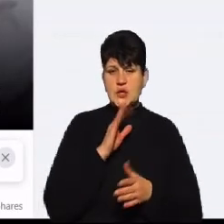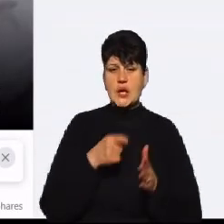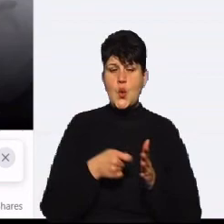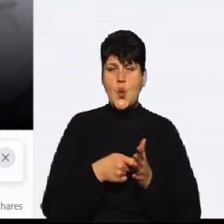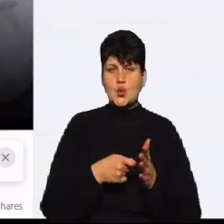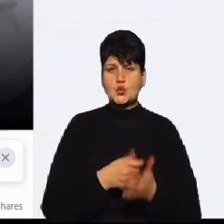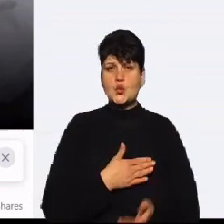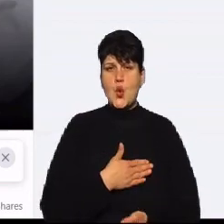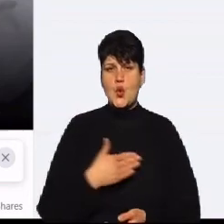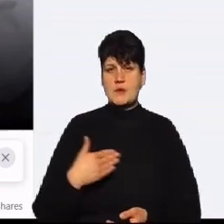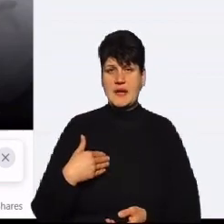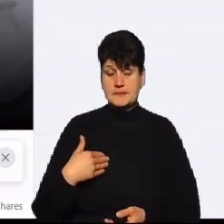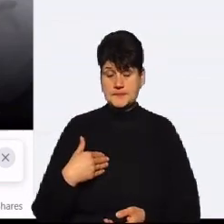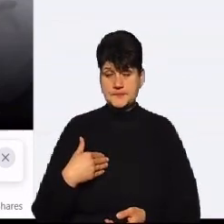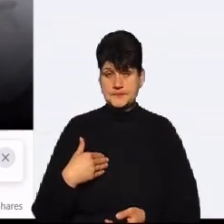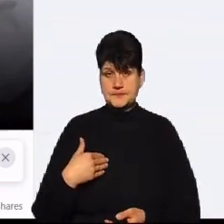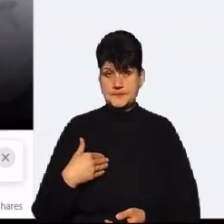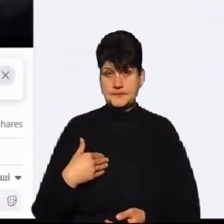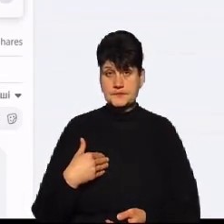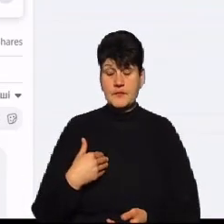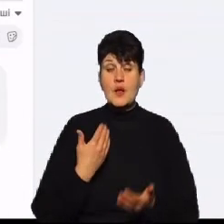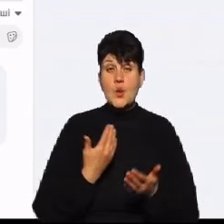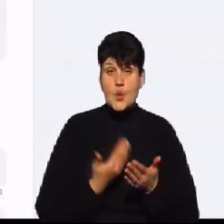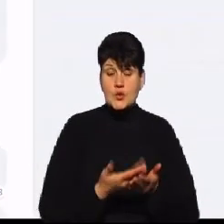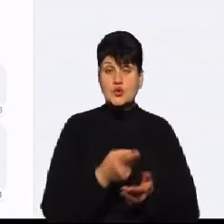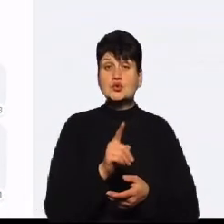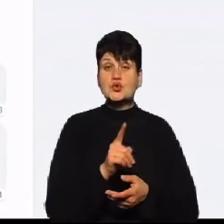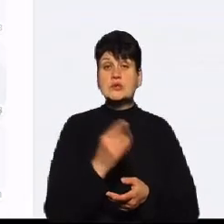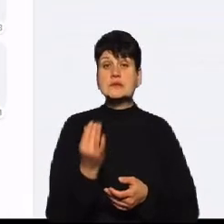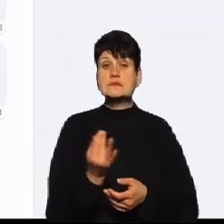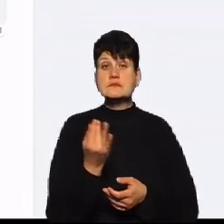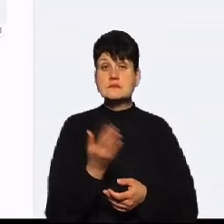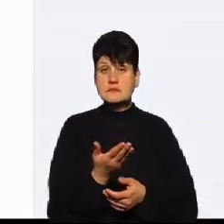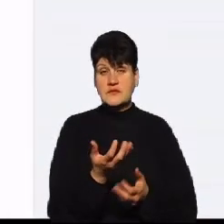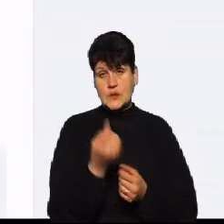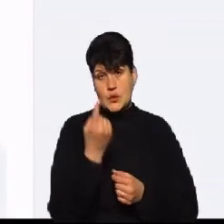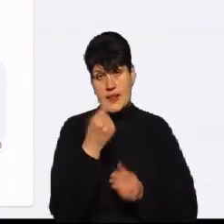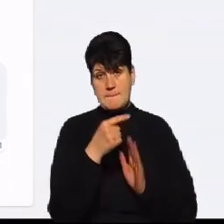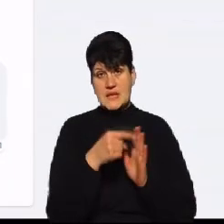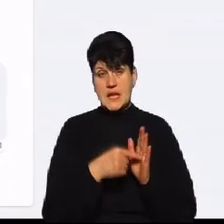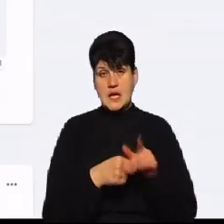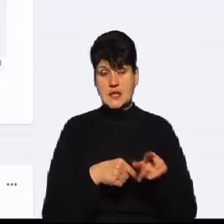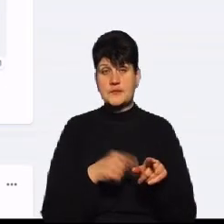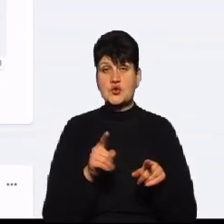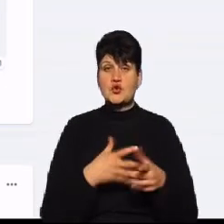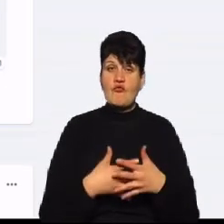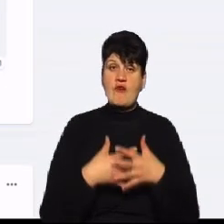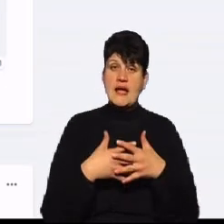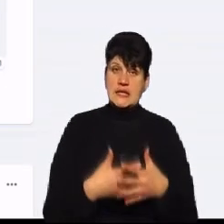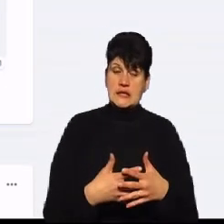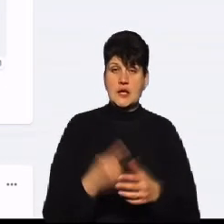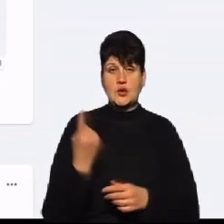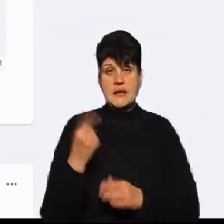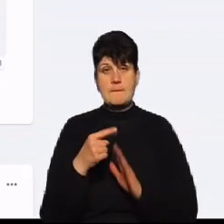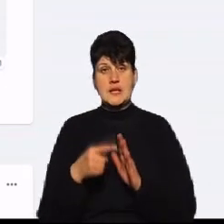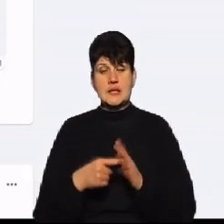І ось що найбільше цікавить, ми так взяли одне запитання щодо вагітності і одне запитання щодо годування